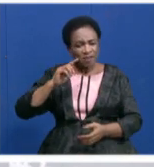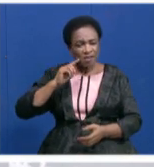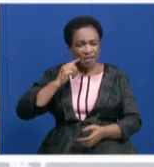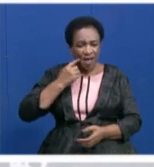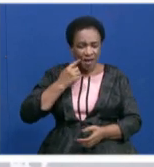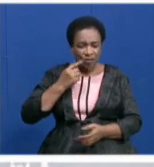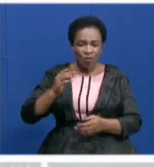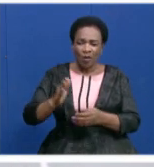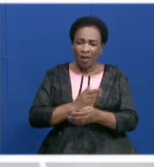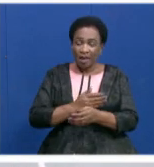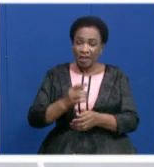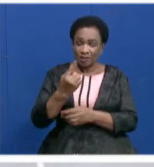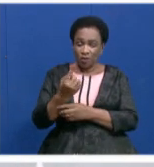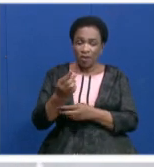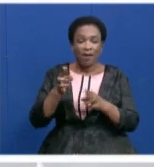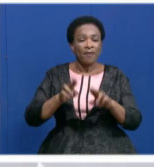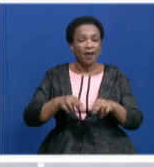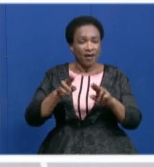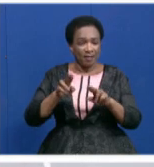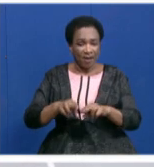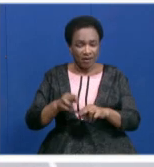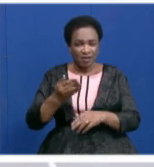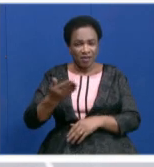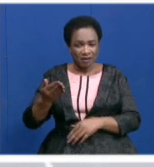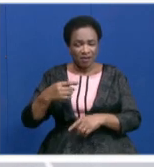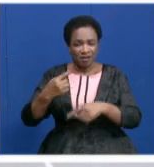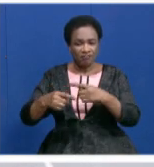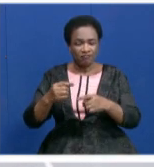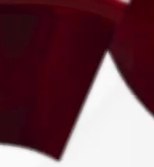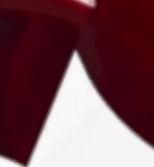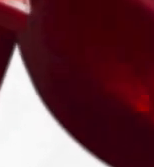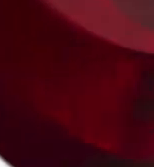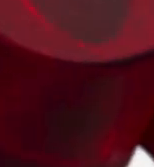kes moja ik mamani na weng bado w